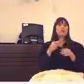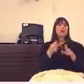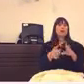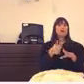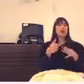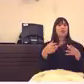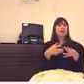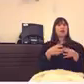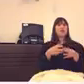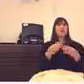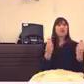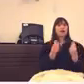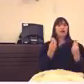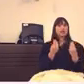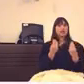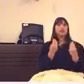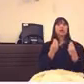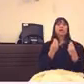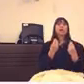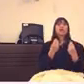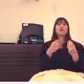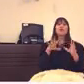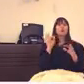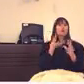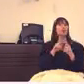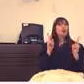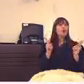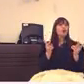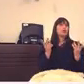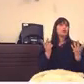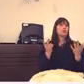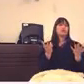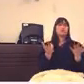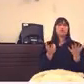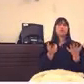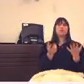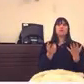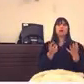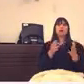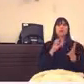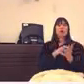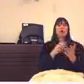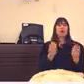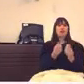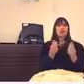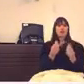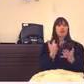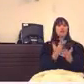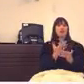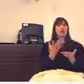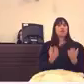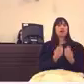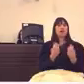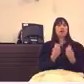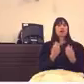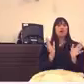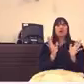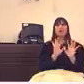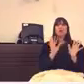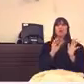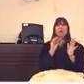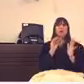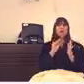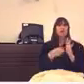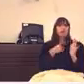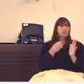היא גם פה, ושימצאו פתרונות ככל העולה על רוחם. מחלקת הנכסים הציעה להם נכסים בכלל בלי אישורי ובלי